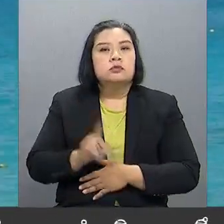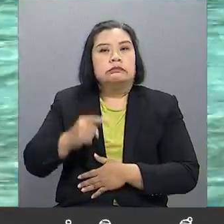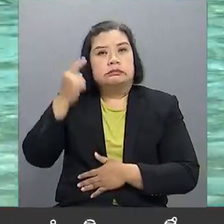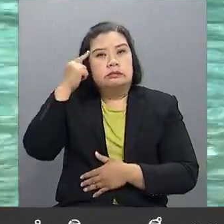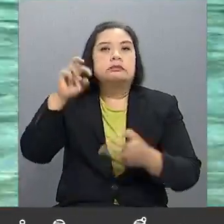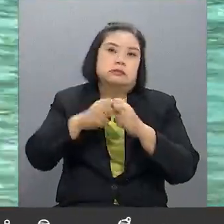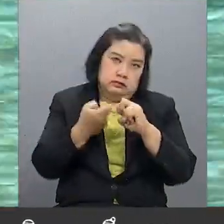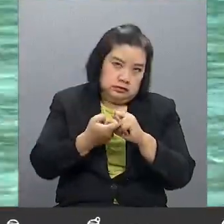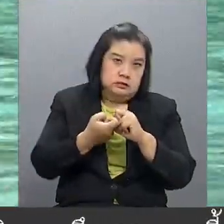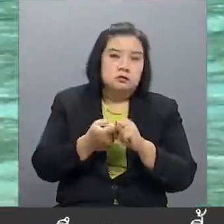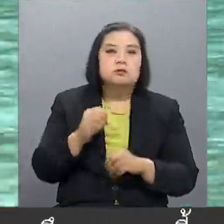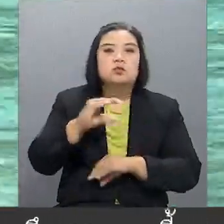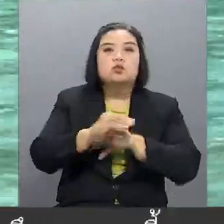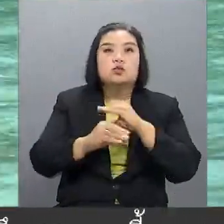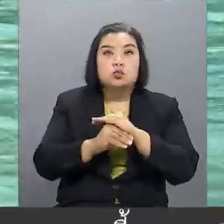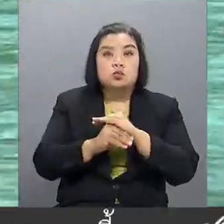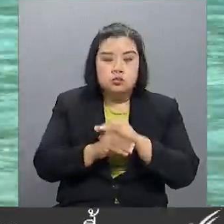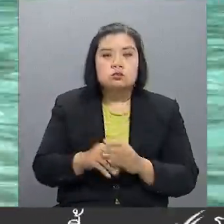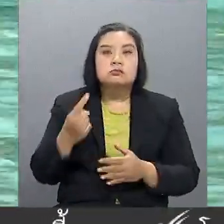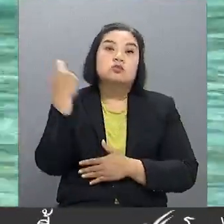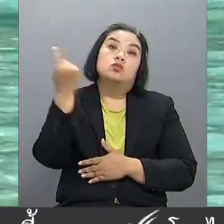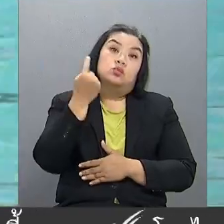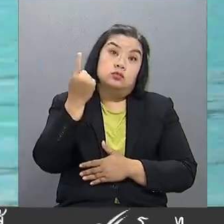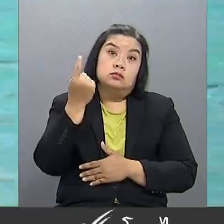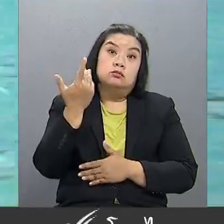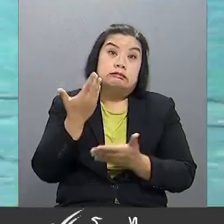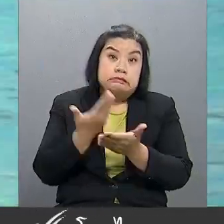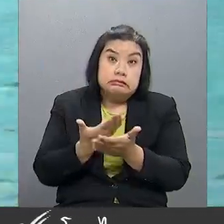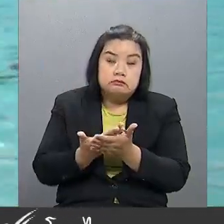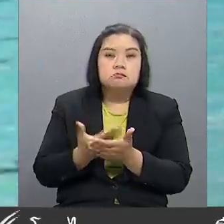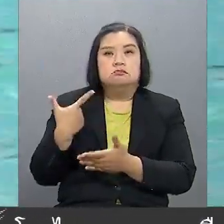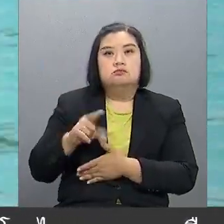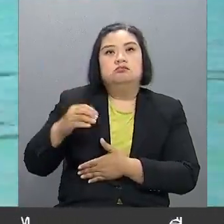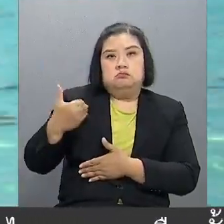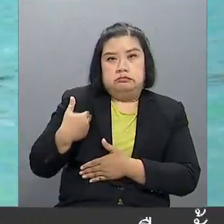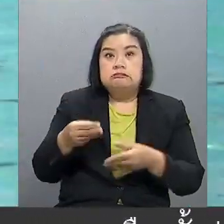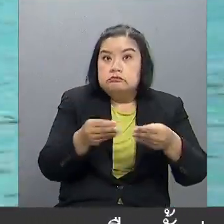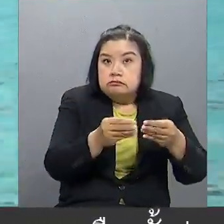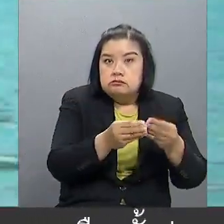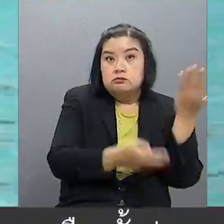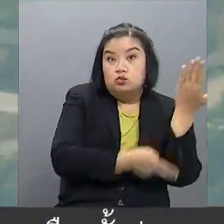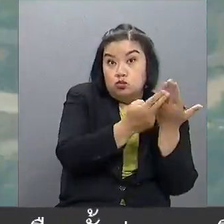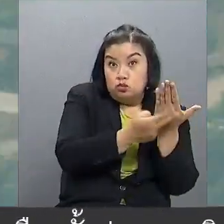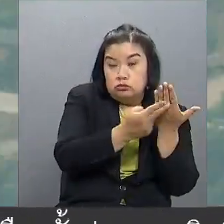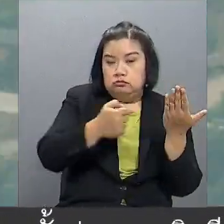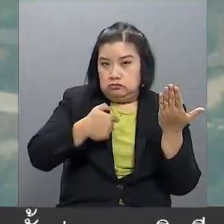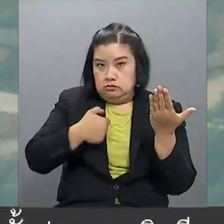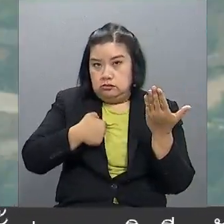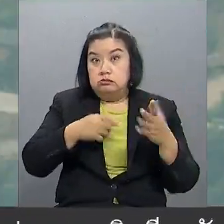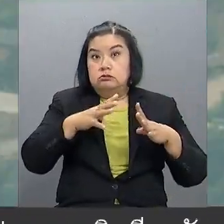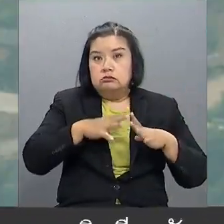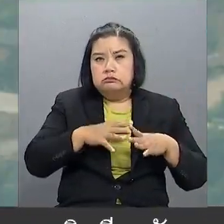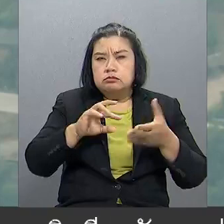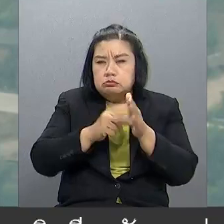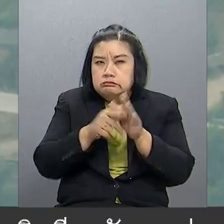เที่ยวด้วยกันนะครับซึ่งมีการแสวงหาผลประโยชน์ระหว่างดงรานกับผู้ที่ได้รับสิทธิ์ในลักษณะการที่จะเด็ดเกิดขึ้น